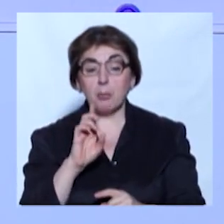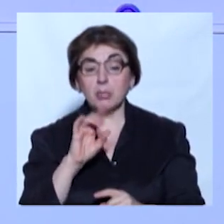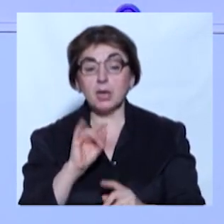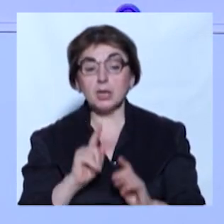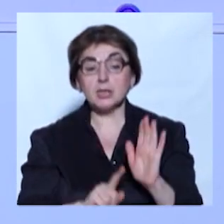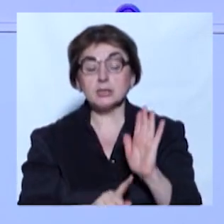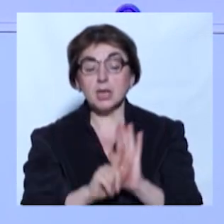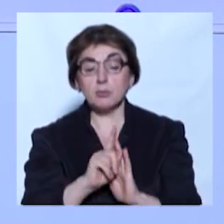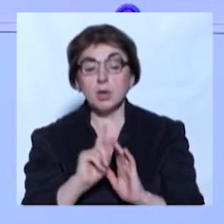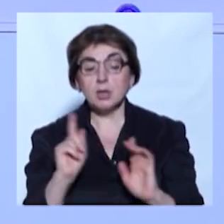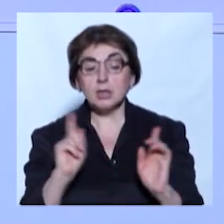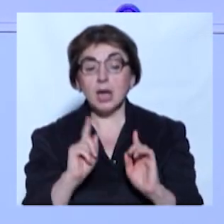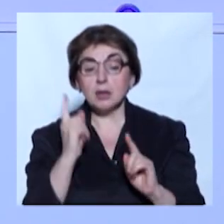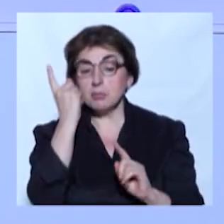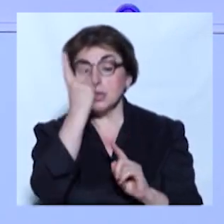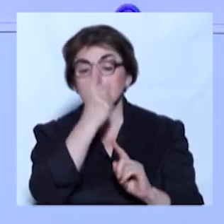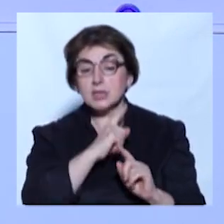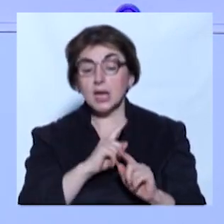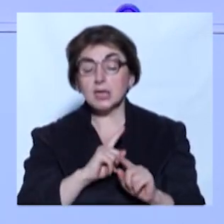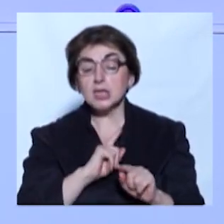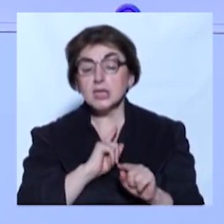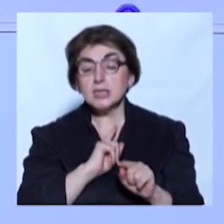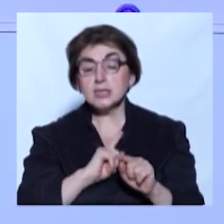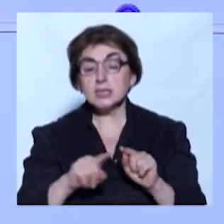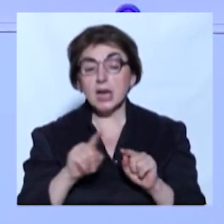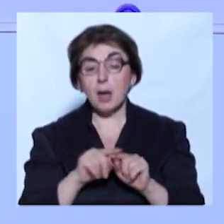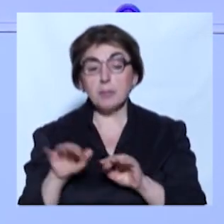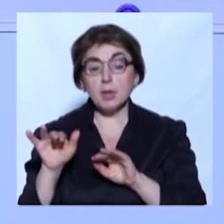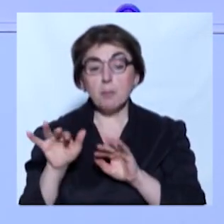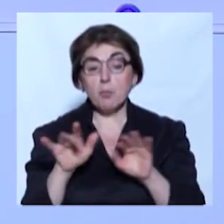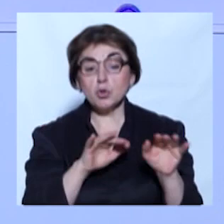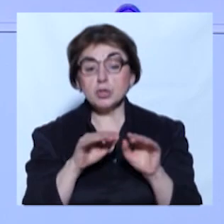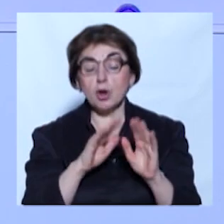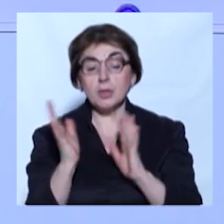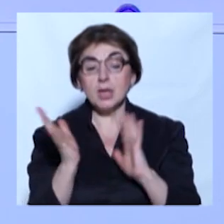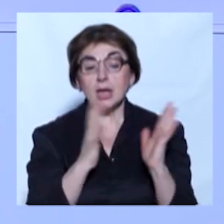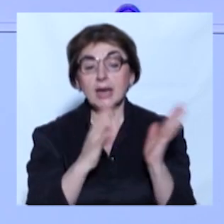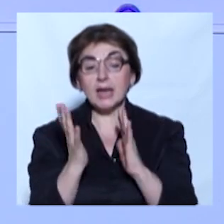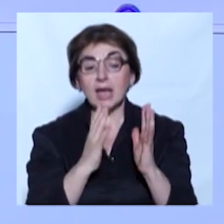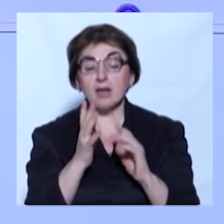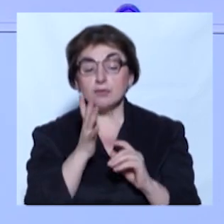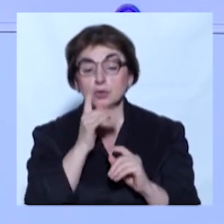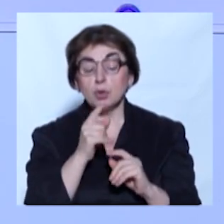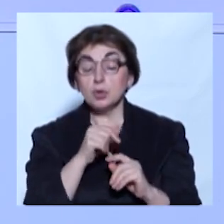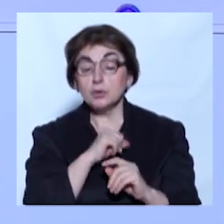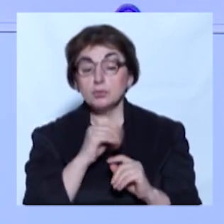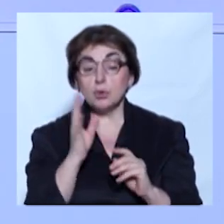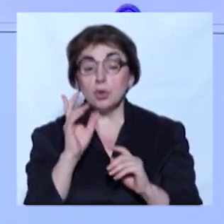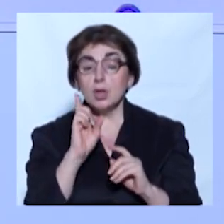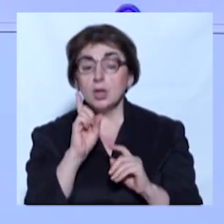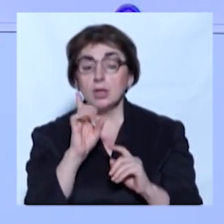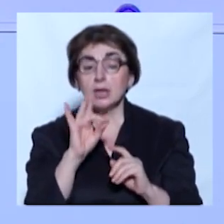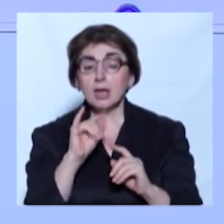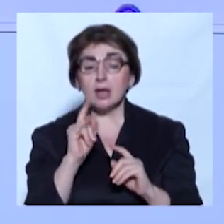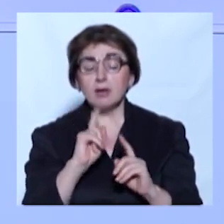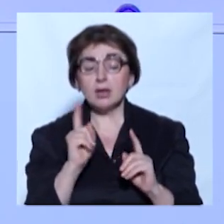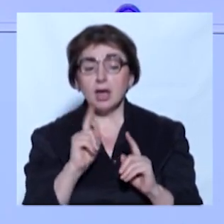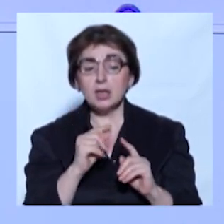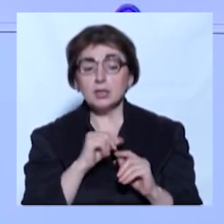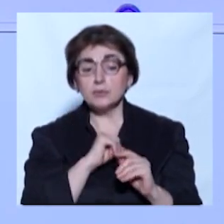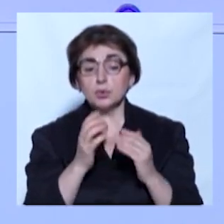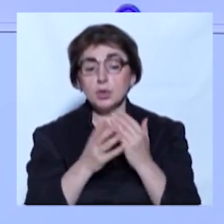წარმოიქმნება რაიმე სახის სწრაფი მოძრაობის, რხევის დროს. Და რხევა რა არის? Რხევა არის